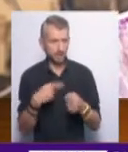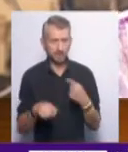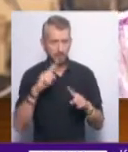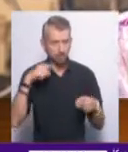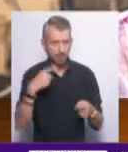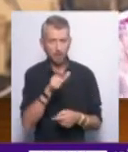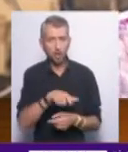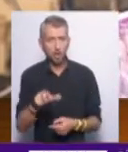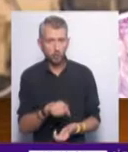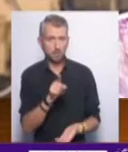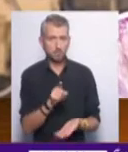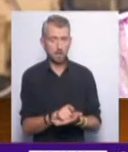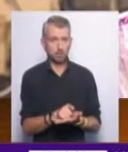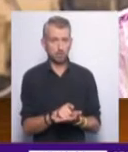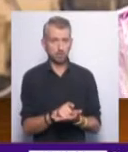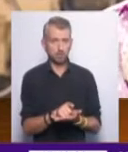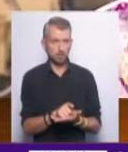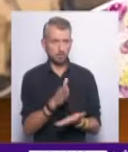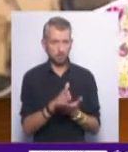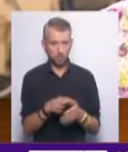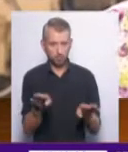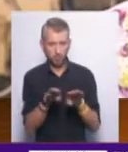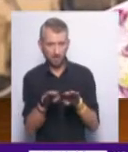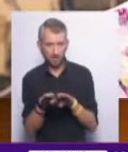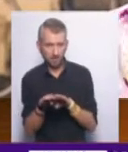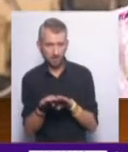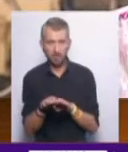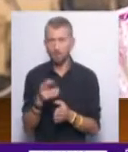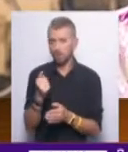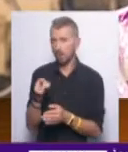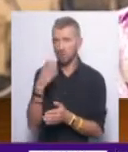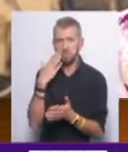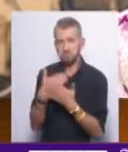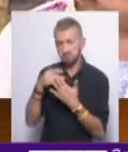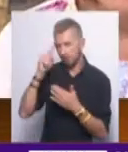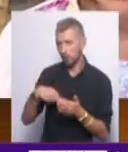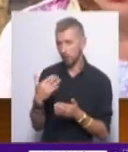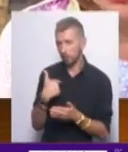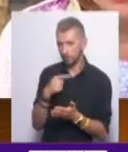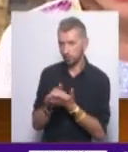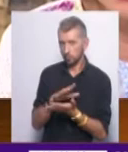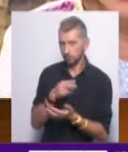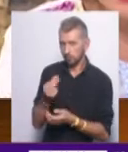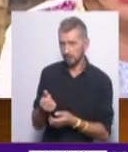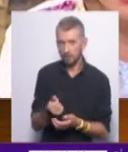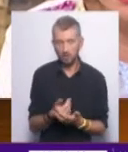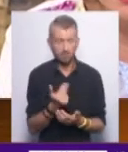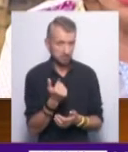Люди вже ж мають порівняння. Орієнтація, вони ж... так, скільки вони мають сплатити 100%. За це. Тому тут,